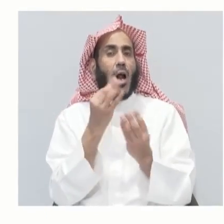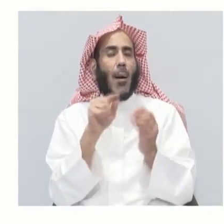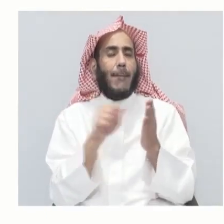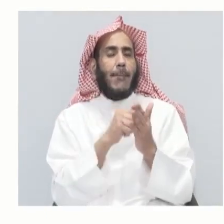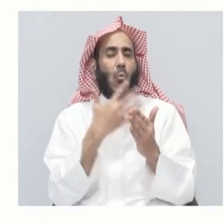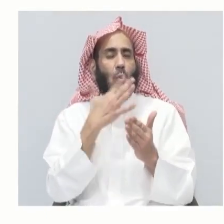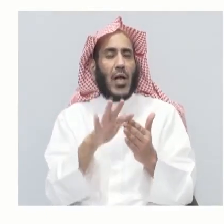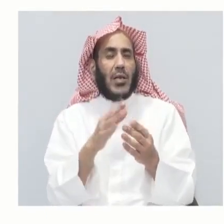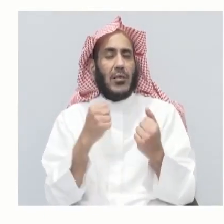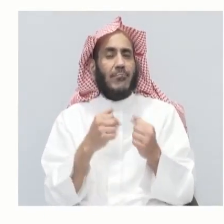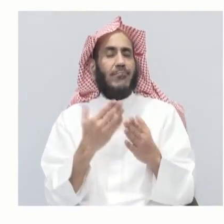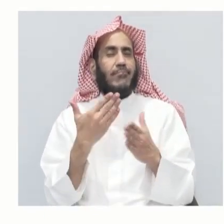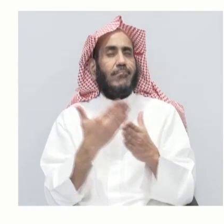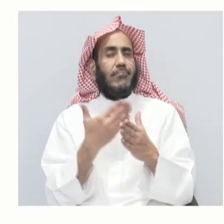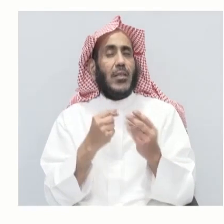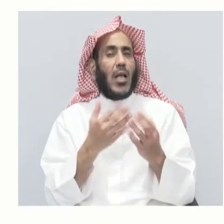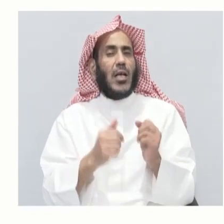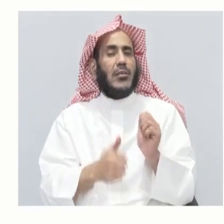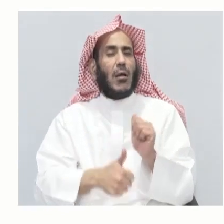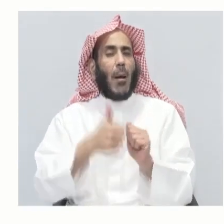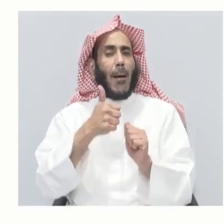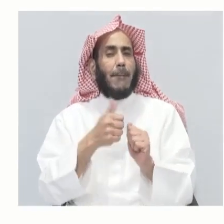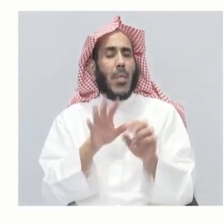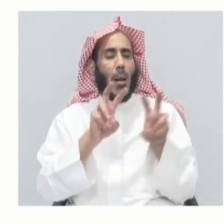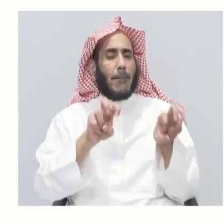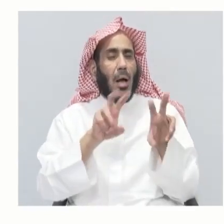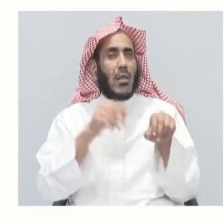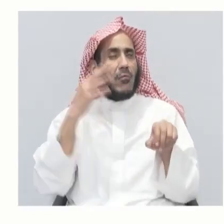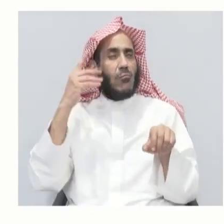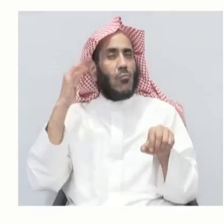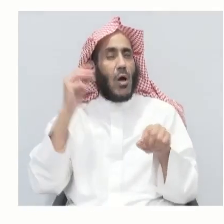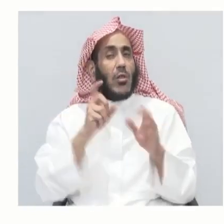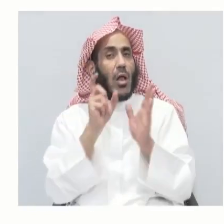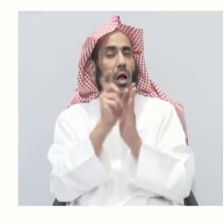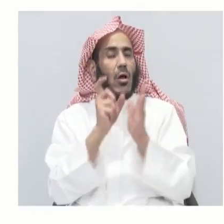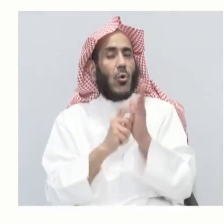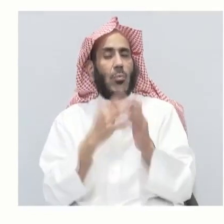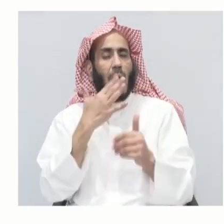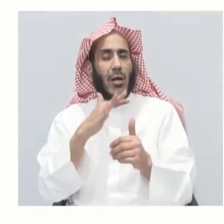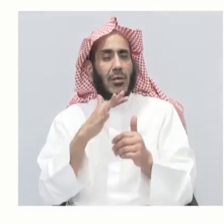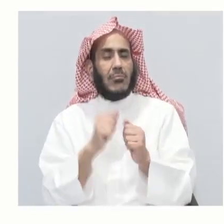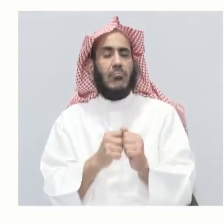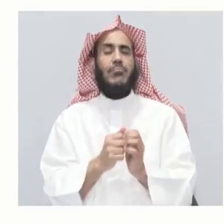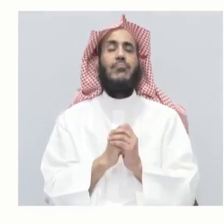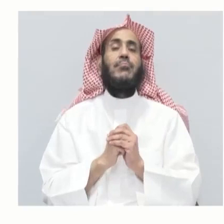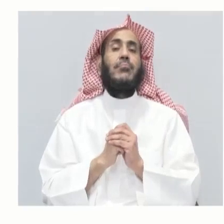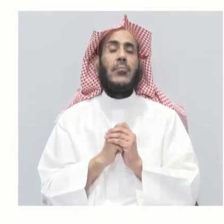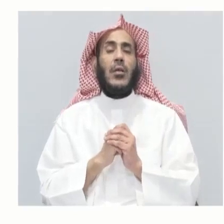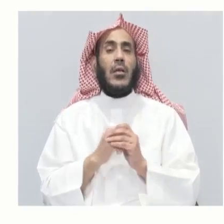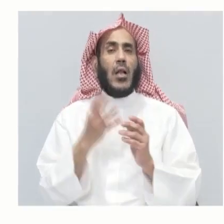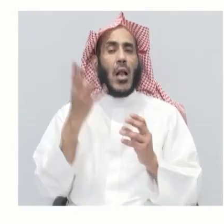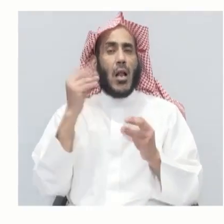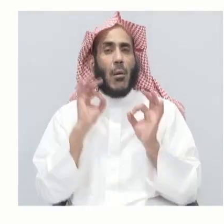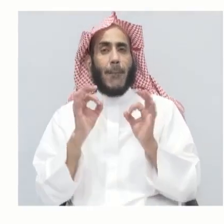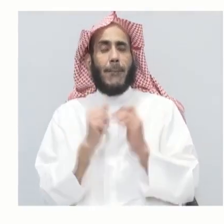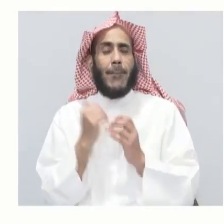واسهل على نفسي حتى اتمكن من البحث في مخيلتي عن القانون الاسهل والبسط طبعا للعلم